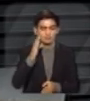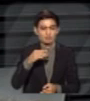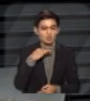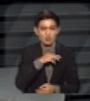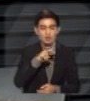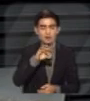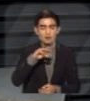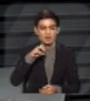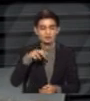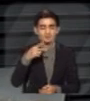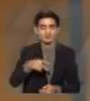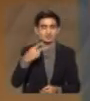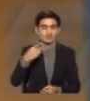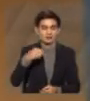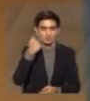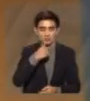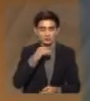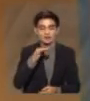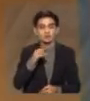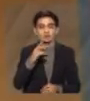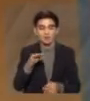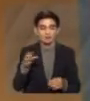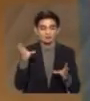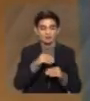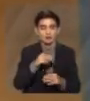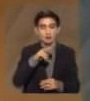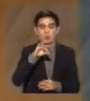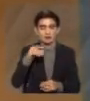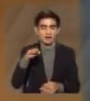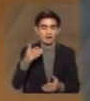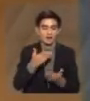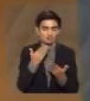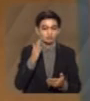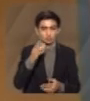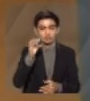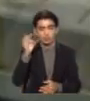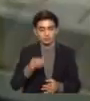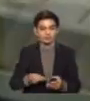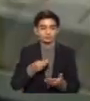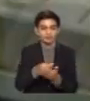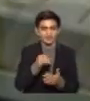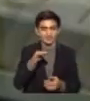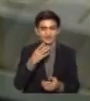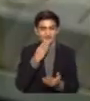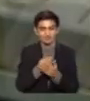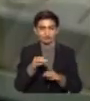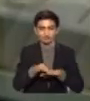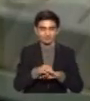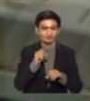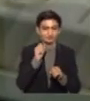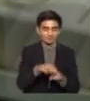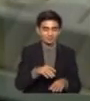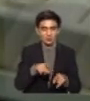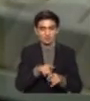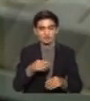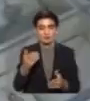с 2020 года. Зато клиентам ломбардов станет гораздо легче платить проценты за заложенное имущество. Кроме того,